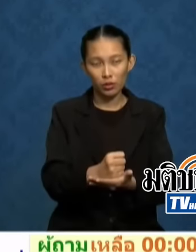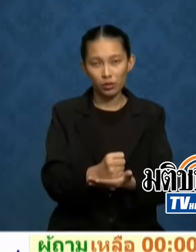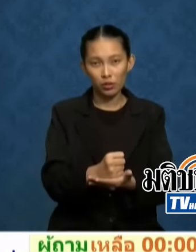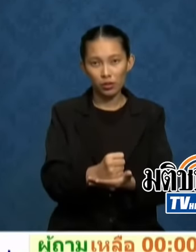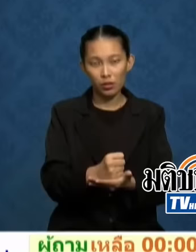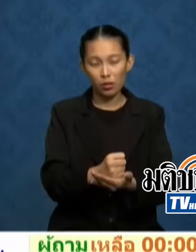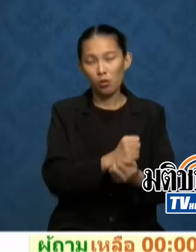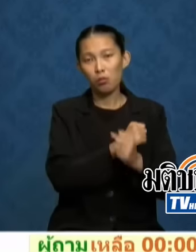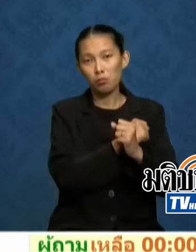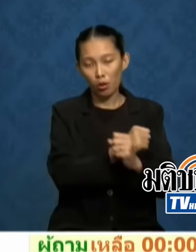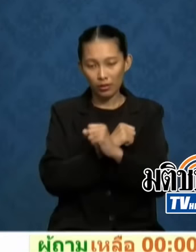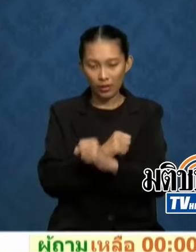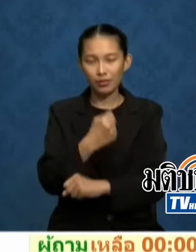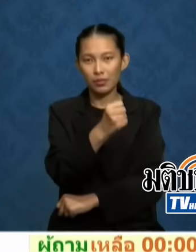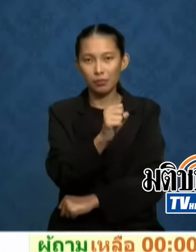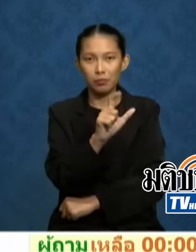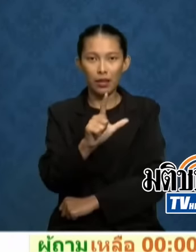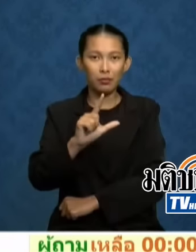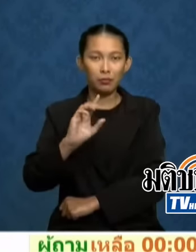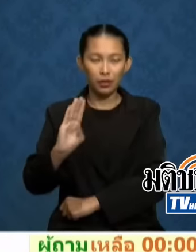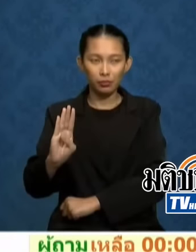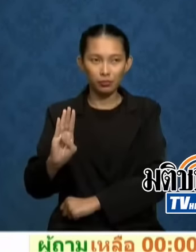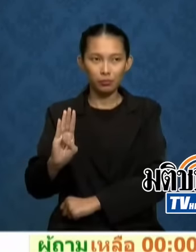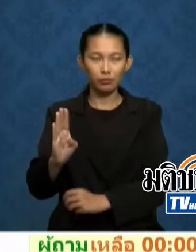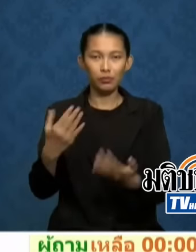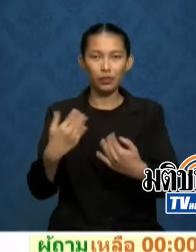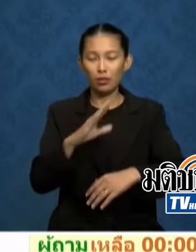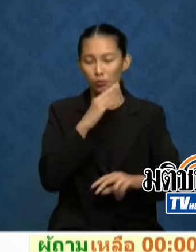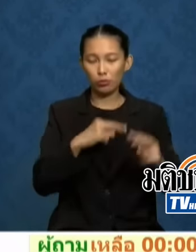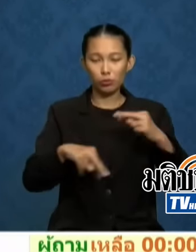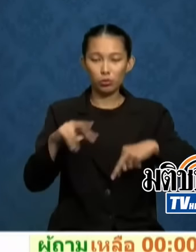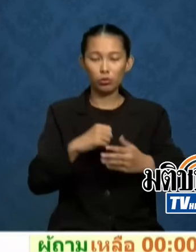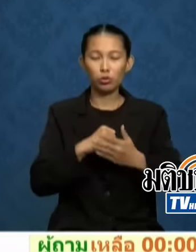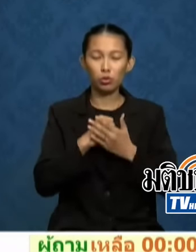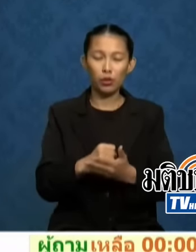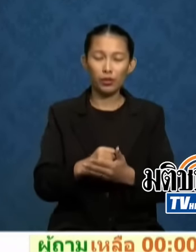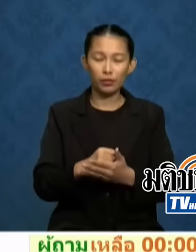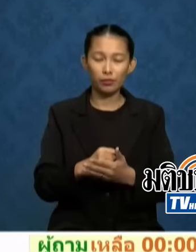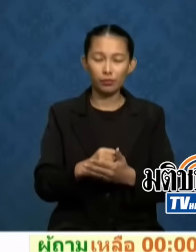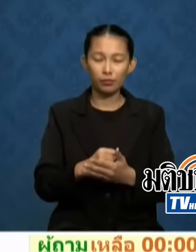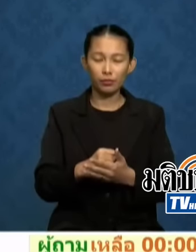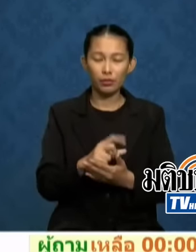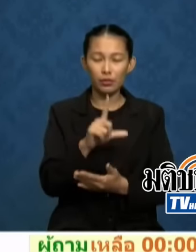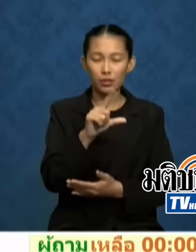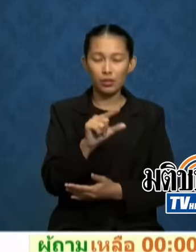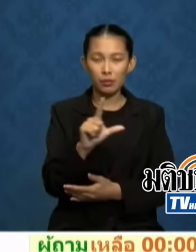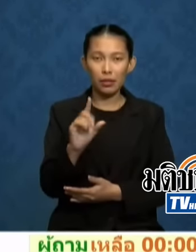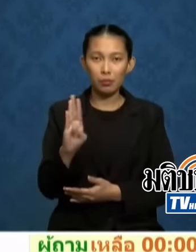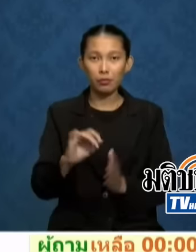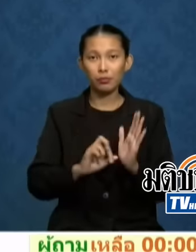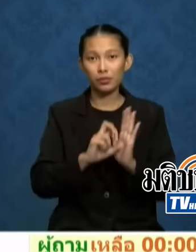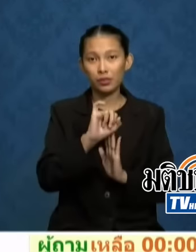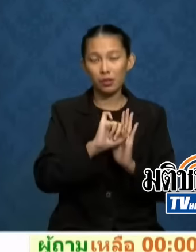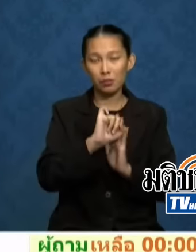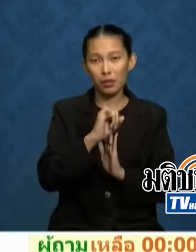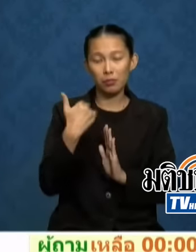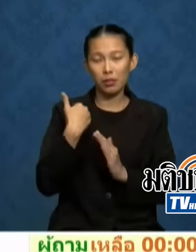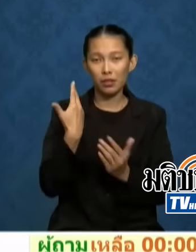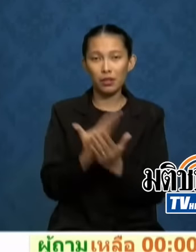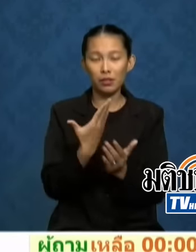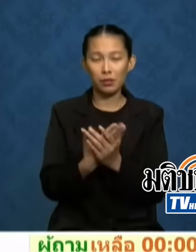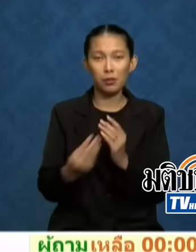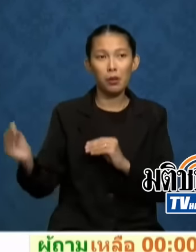ยับยั้งป้องกันเนี่ย10 ล้านนะครับส่วนเวลาเยียวยาก็20 ล้านนะครับที่เชียงใหม่ก็แจ้งให้ทราบว่าก็มีการเพิ่มวงเ